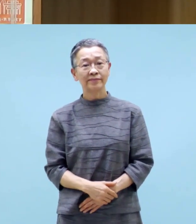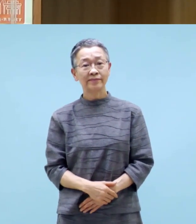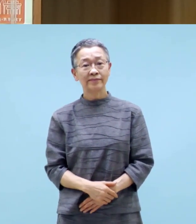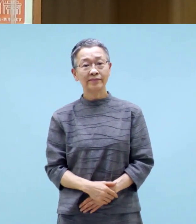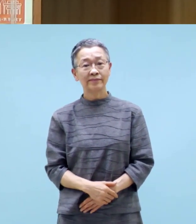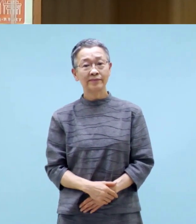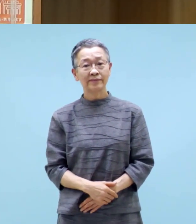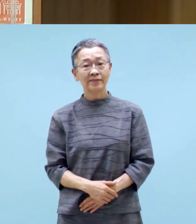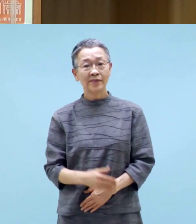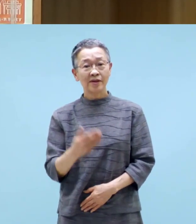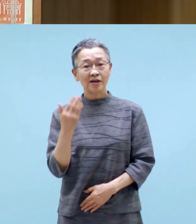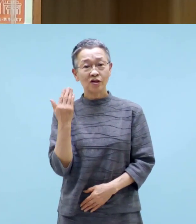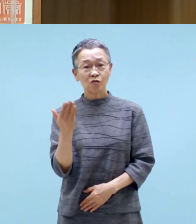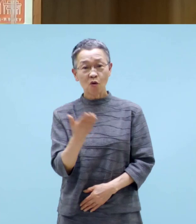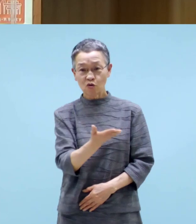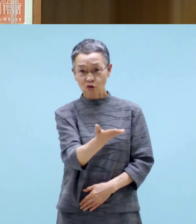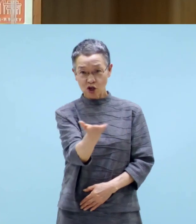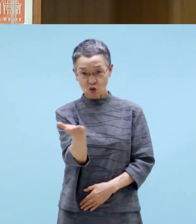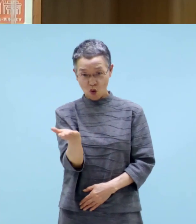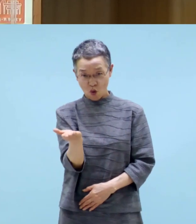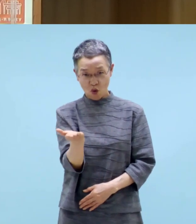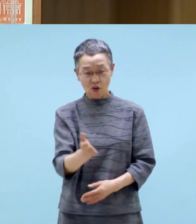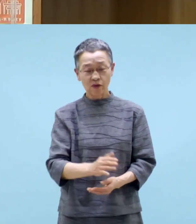質問ございませんか。